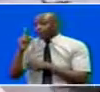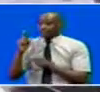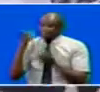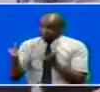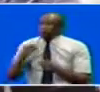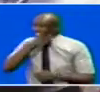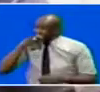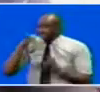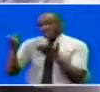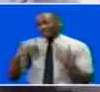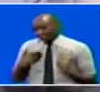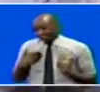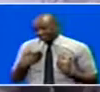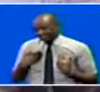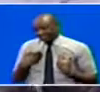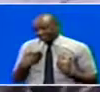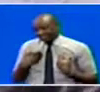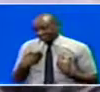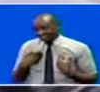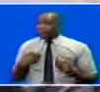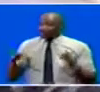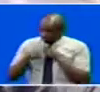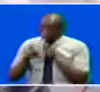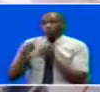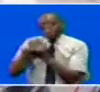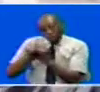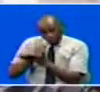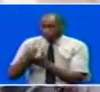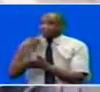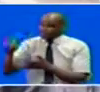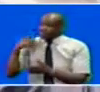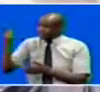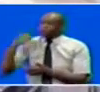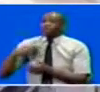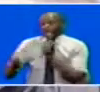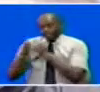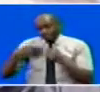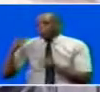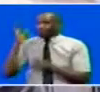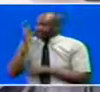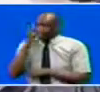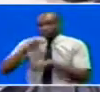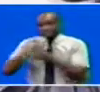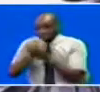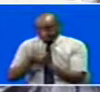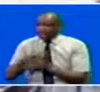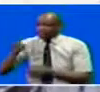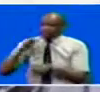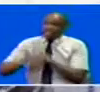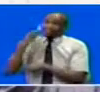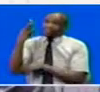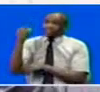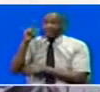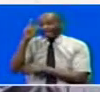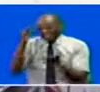kuna ukame. Tena kahawa, alisema atasaidia watu wa Nyeri kahawa, wanapata shilingi 30 kwa